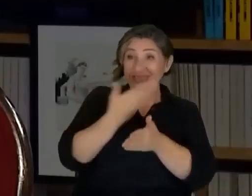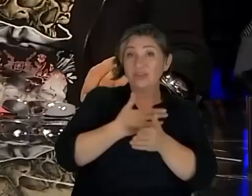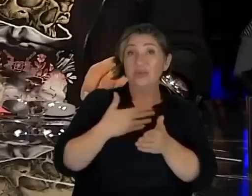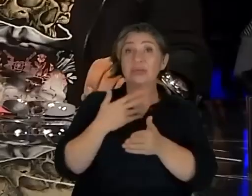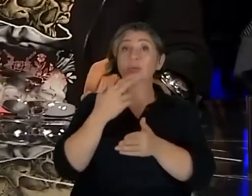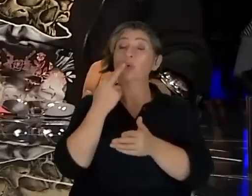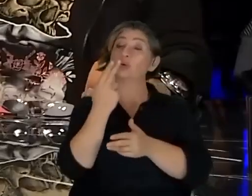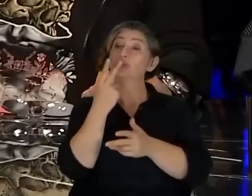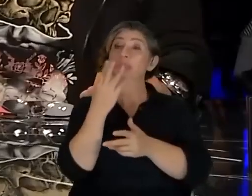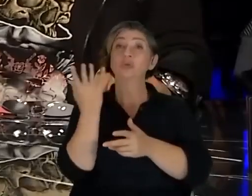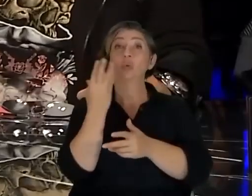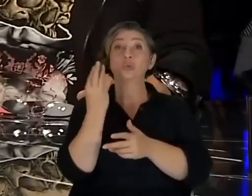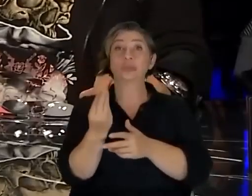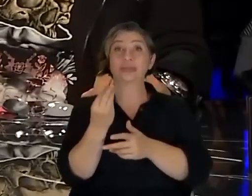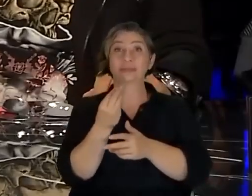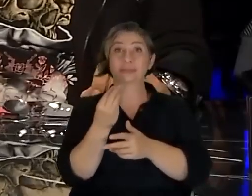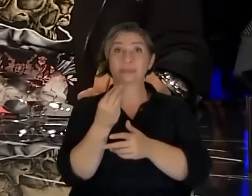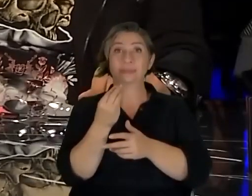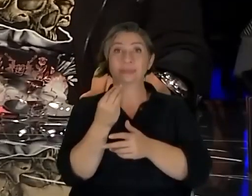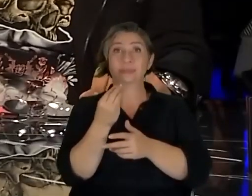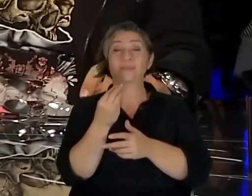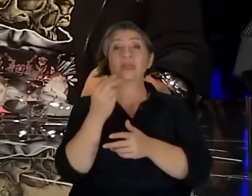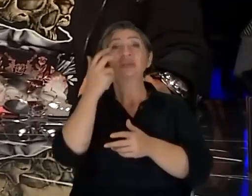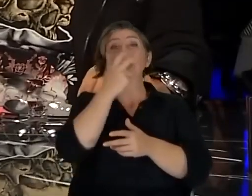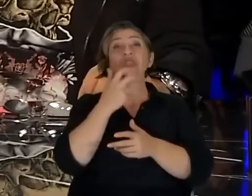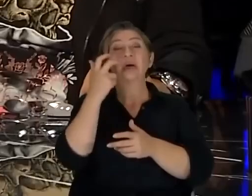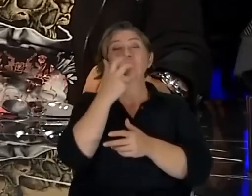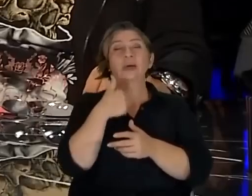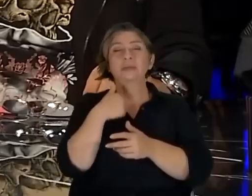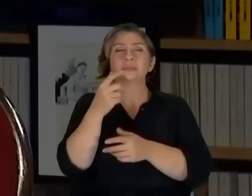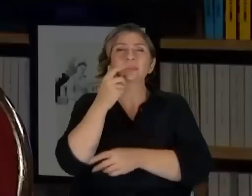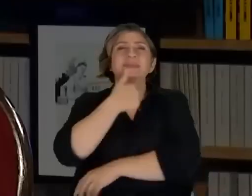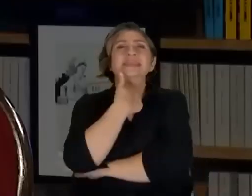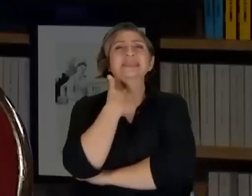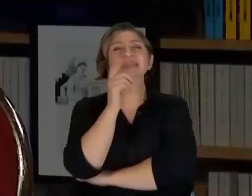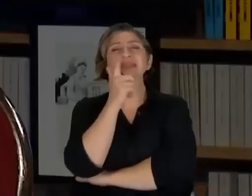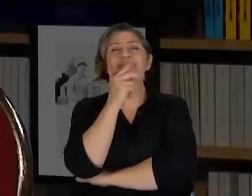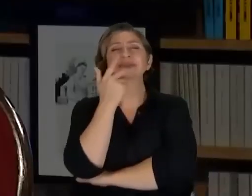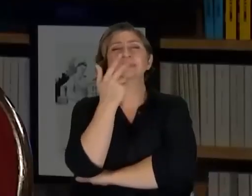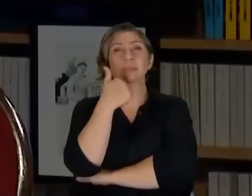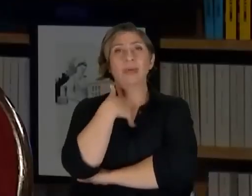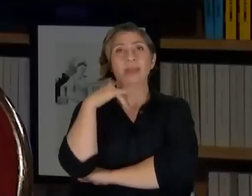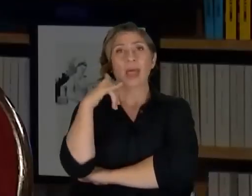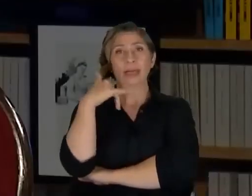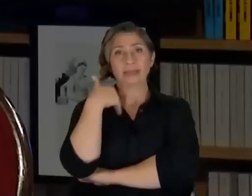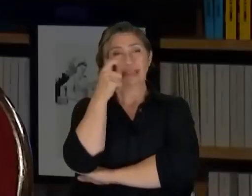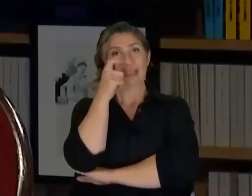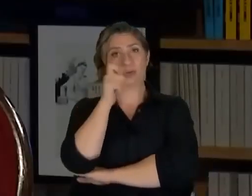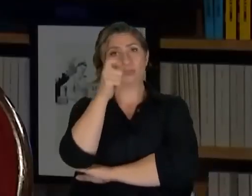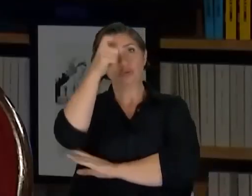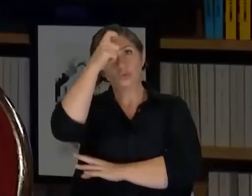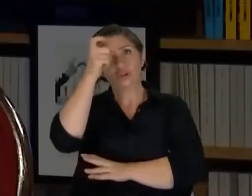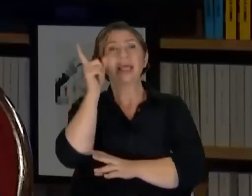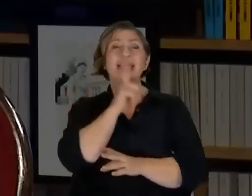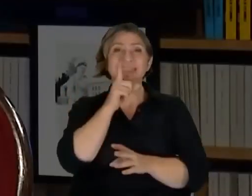seviyorum? Diksiyonu çok güzel. Tabii ki, kesin. Yani şarkı söylerken ben ona çok dikkat ediyorum. Kendimde de öyle dikkat ediyorum. Türkçe'de